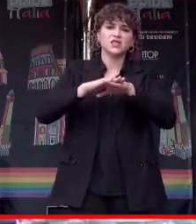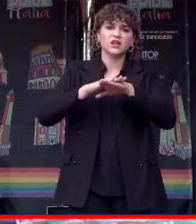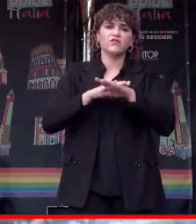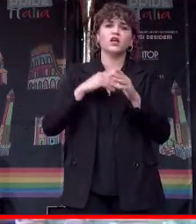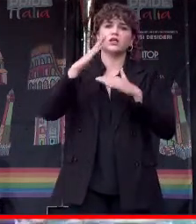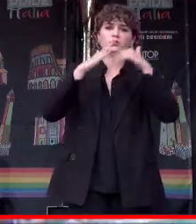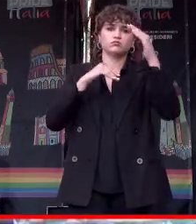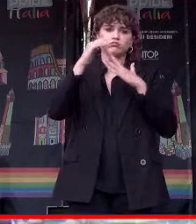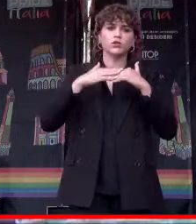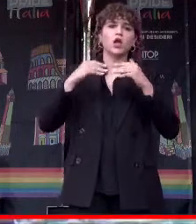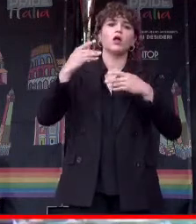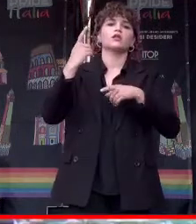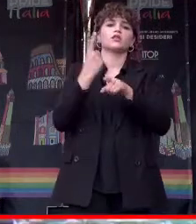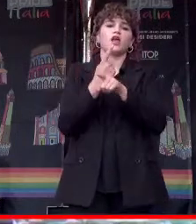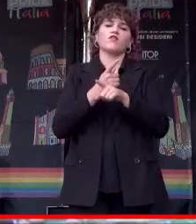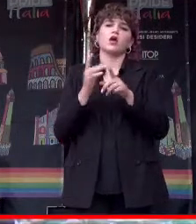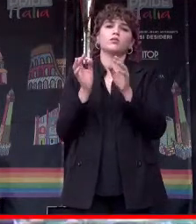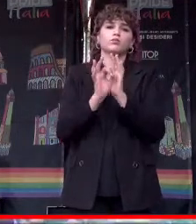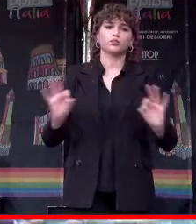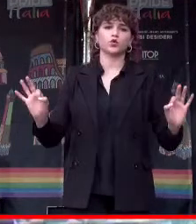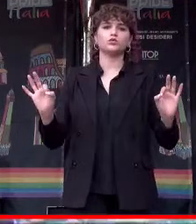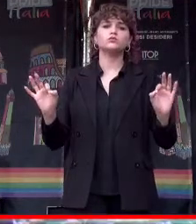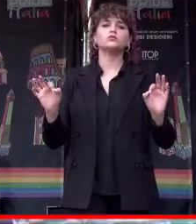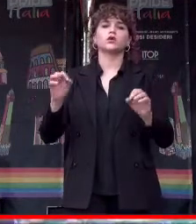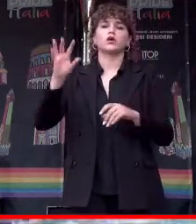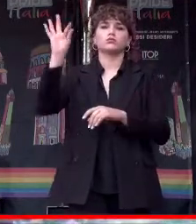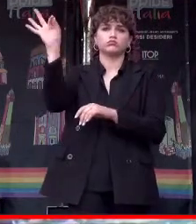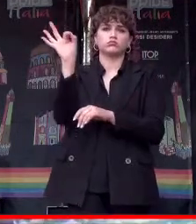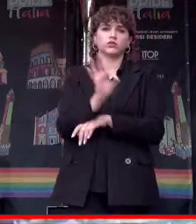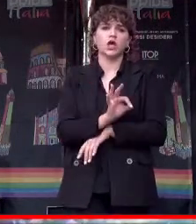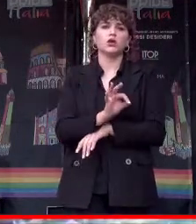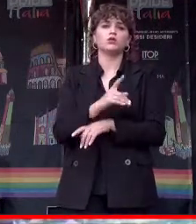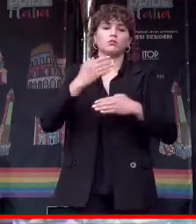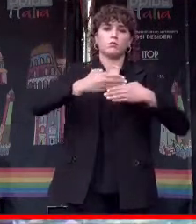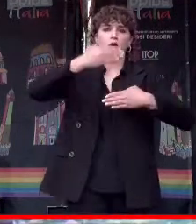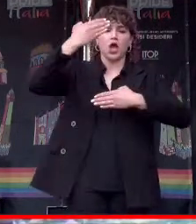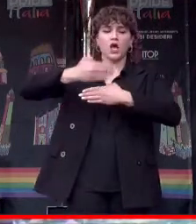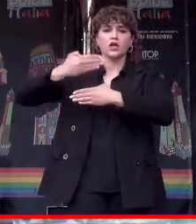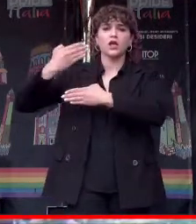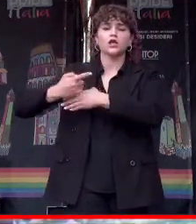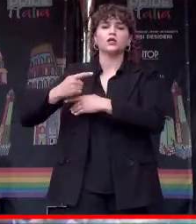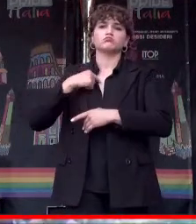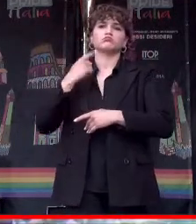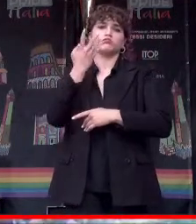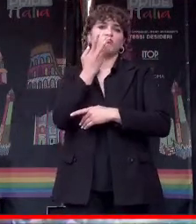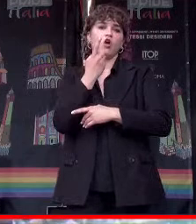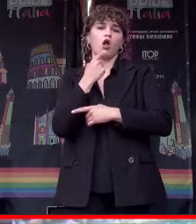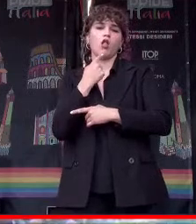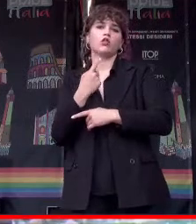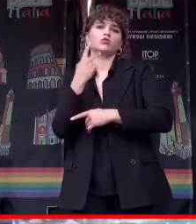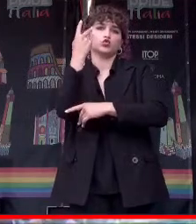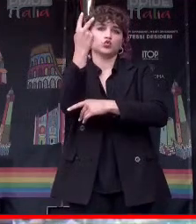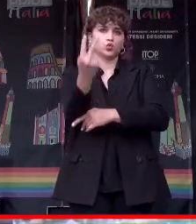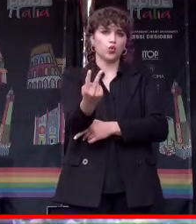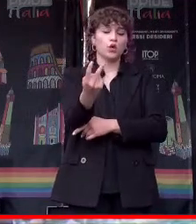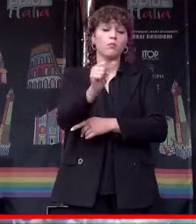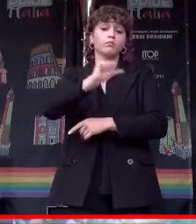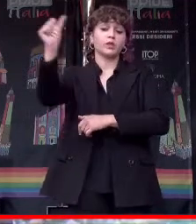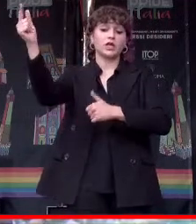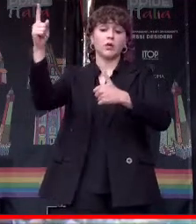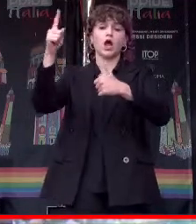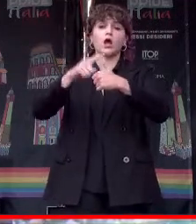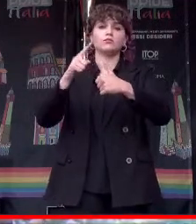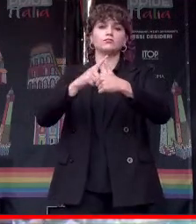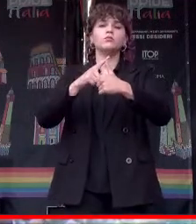barriere zero. So che siamo tanti, voglio dire soltanto altre due cose. La prima è la barriera